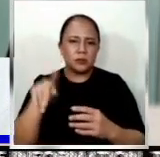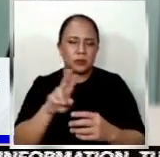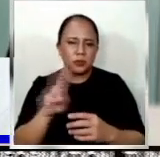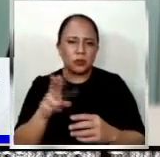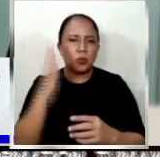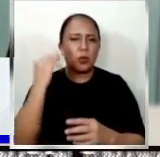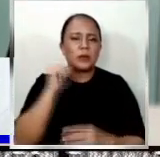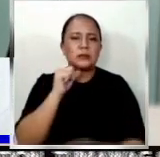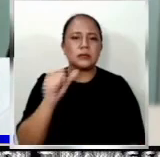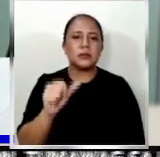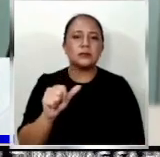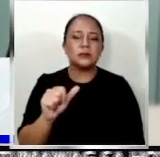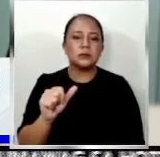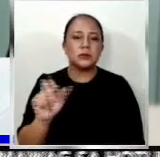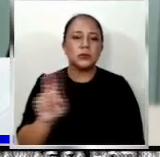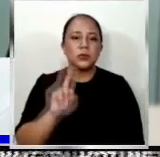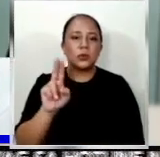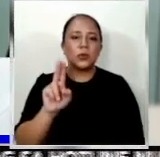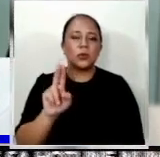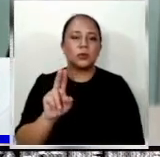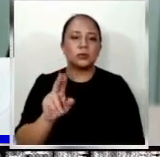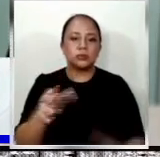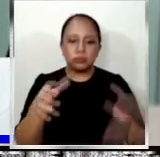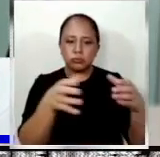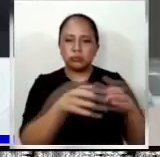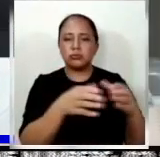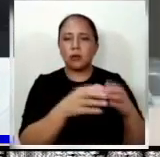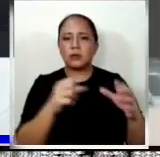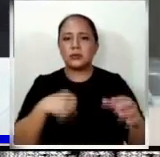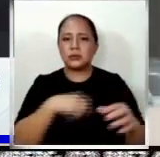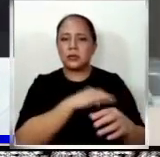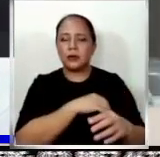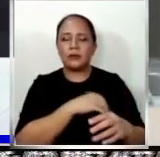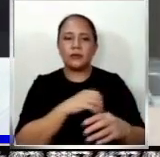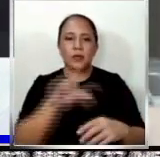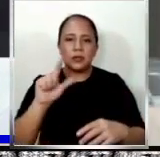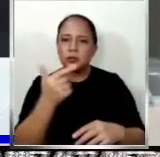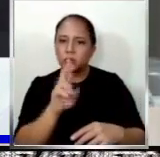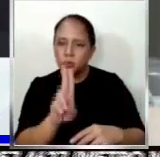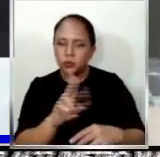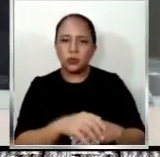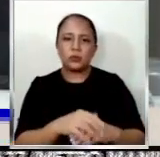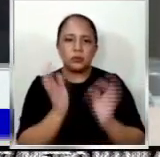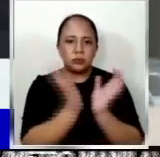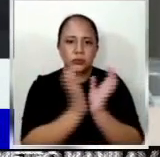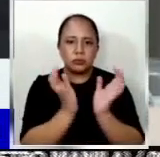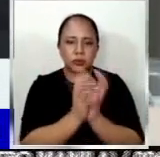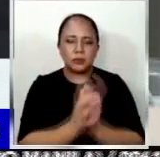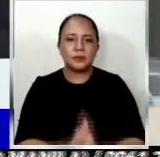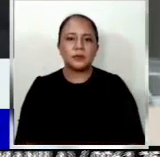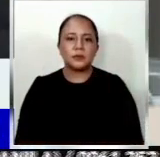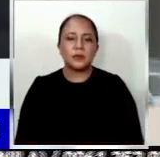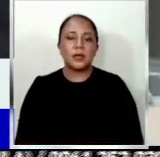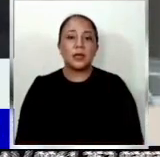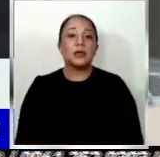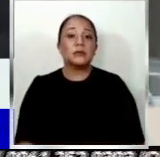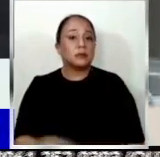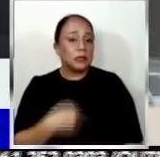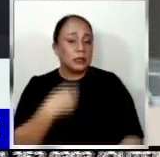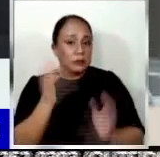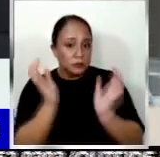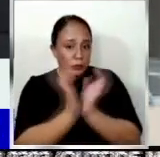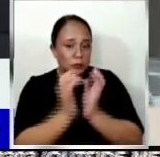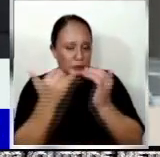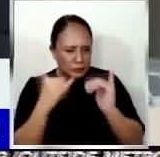gamitin yung workforce ng DSWD or even LGU. Ninais pa rin po ng DSWD na matugunan po